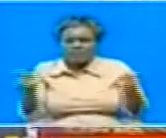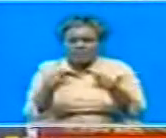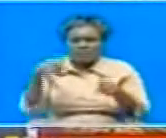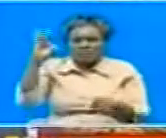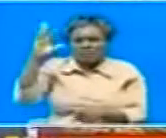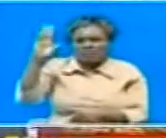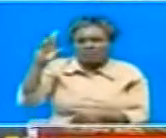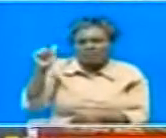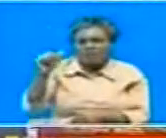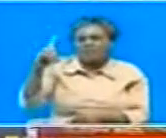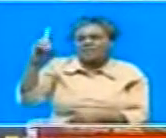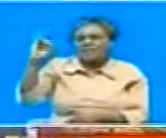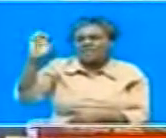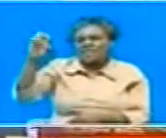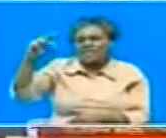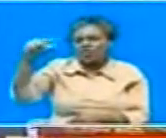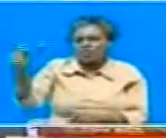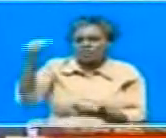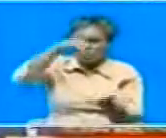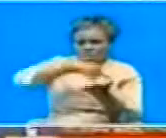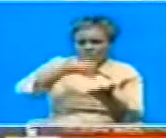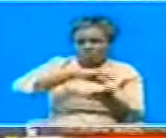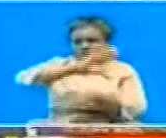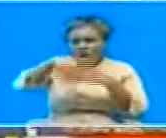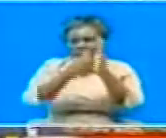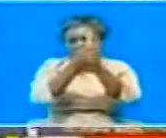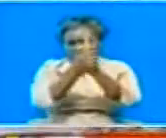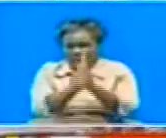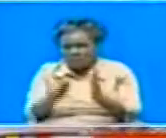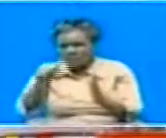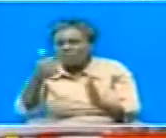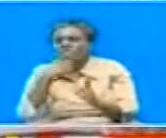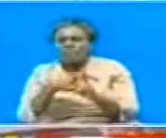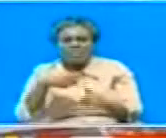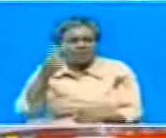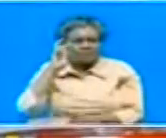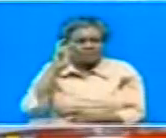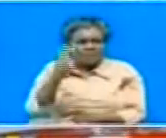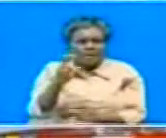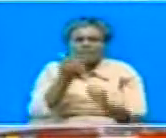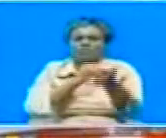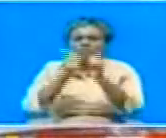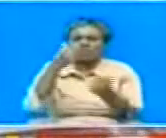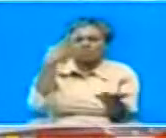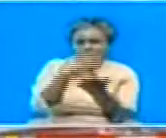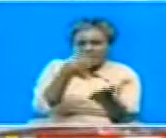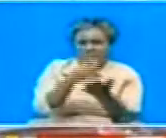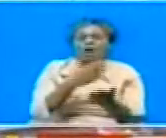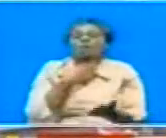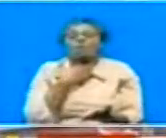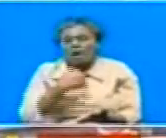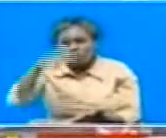Fabregas, amemchukua Diego Costa, akachanganya, akachukua ujuzi wa Didier Drogba. Mtazamaji wetu wa Sports Pesa pale nyumbani angependa kujua,